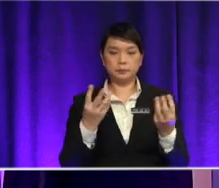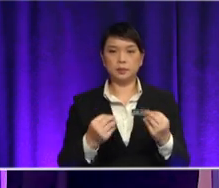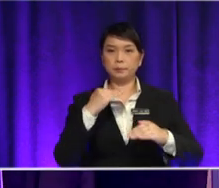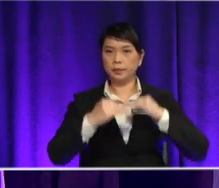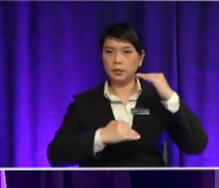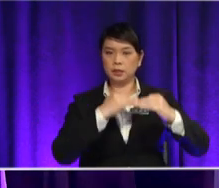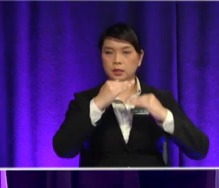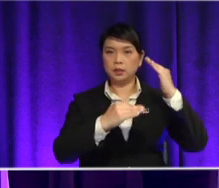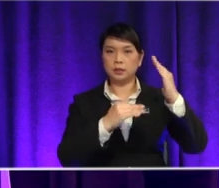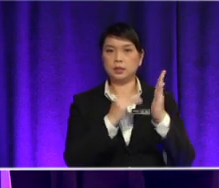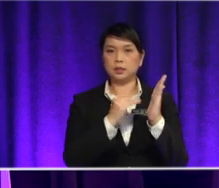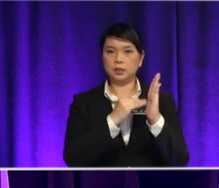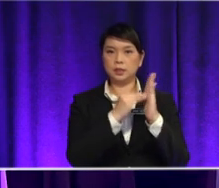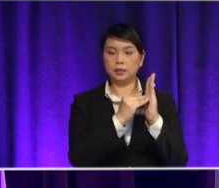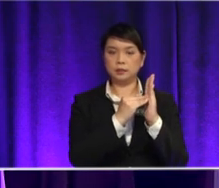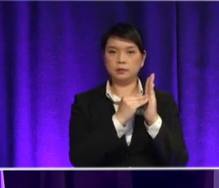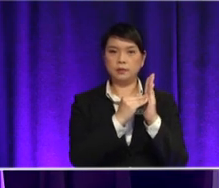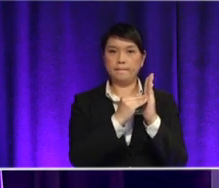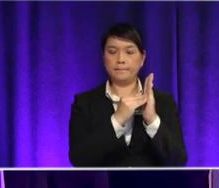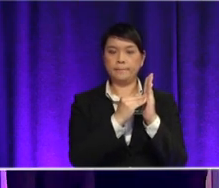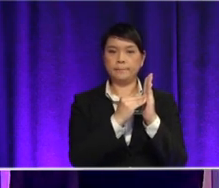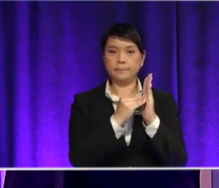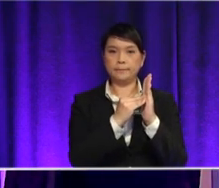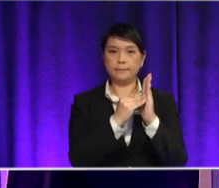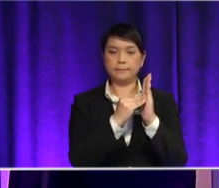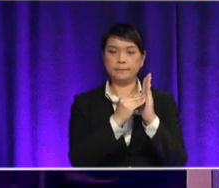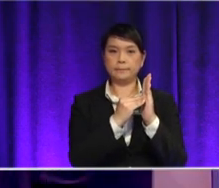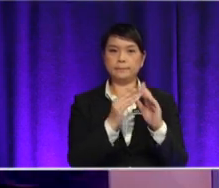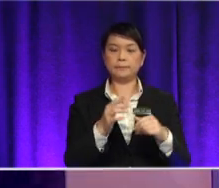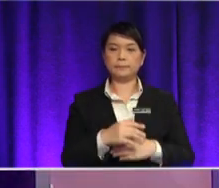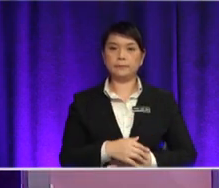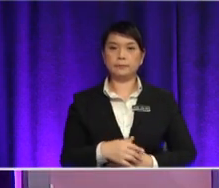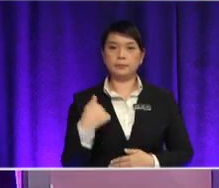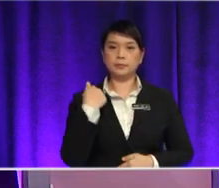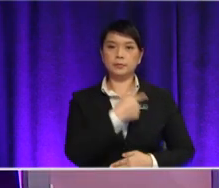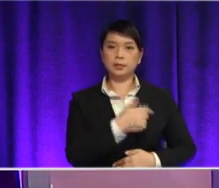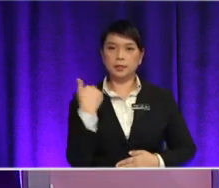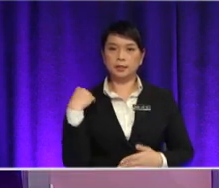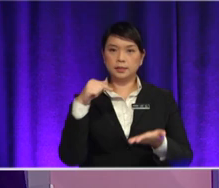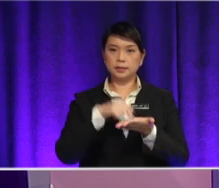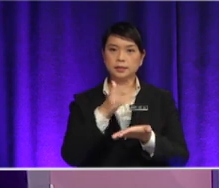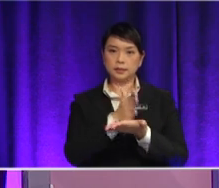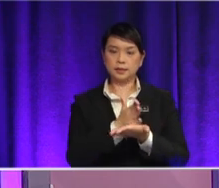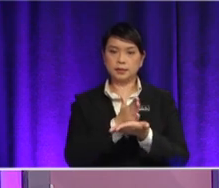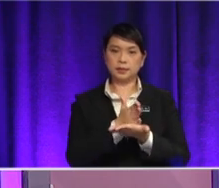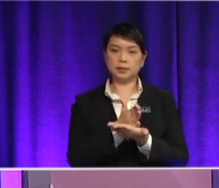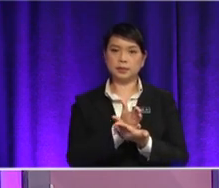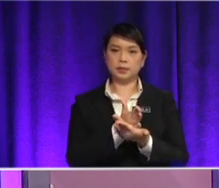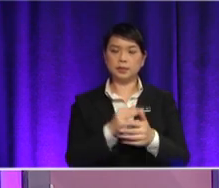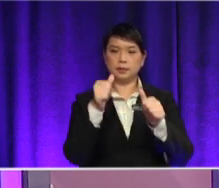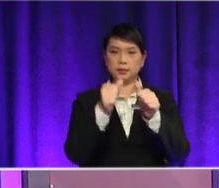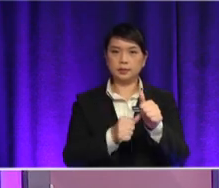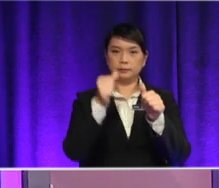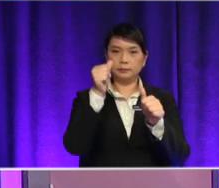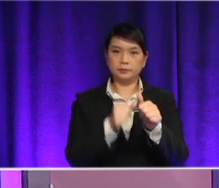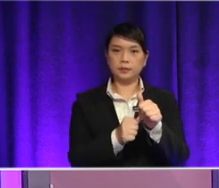kekerapan? Ingat saya pesan, poligon kekerapan titik tengah. Jadi kita ada titik tengah satu setiap ni.